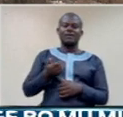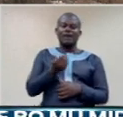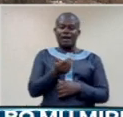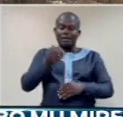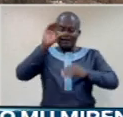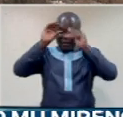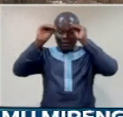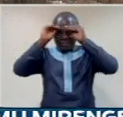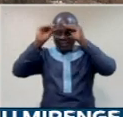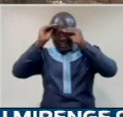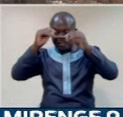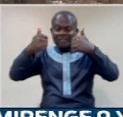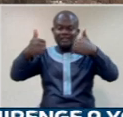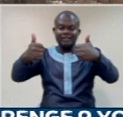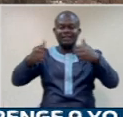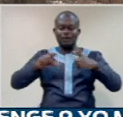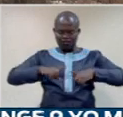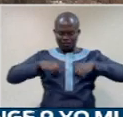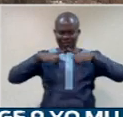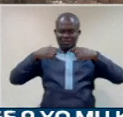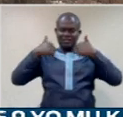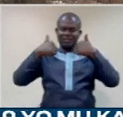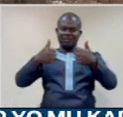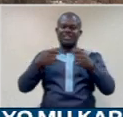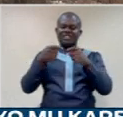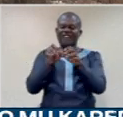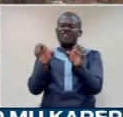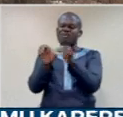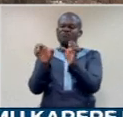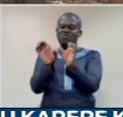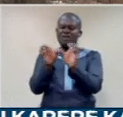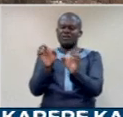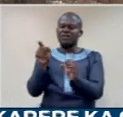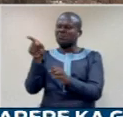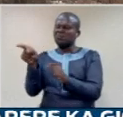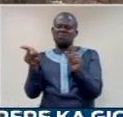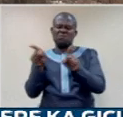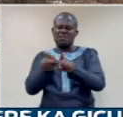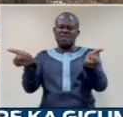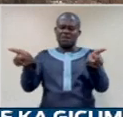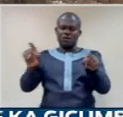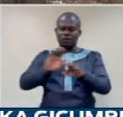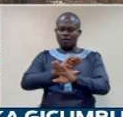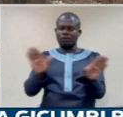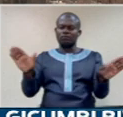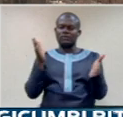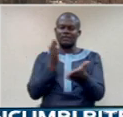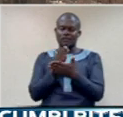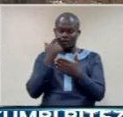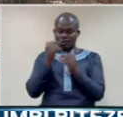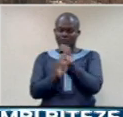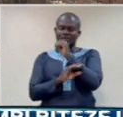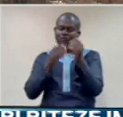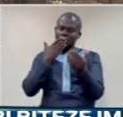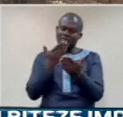bariga ubuzima bumeze neza ryavangurana babwiraga haryo twigeze twongera kubona twabonye igihugu